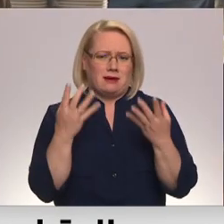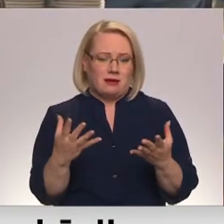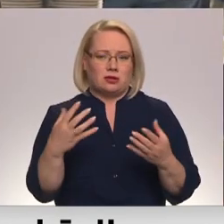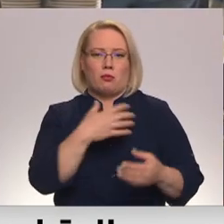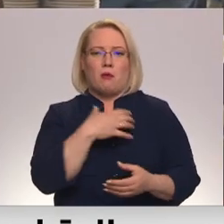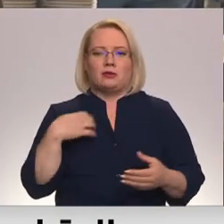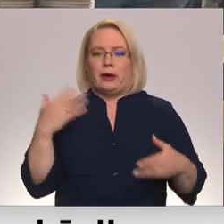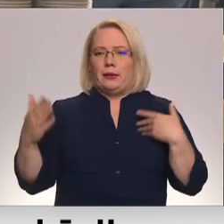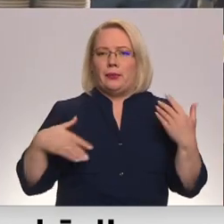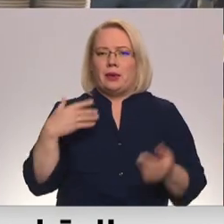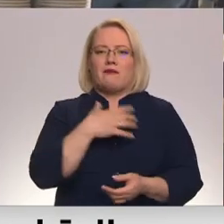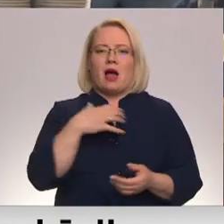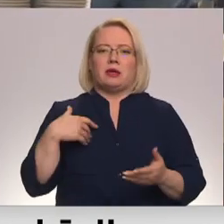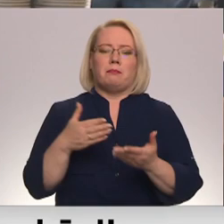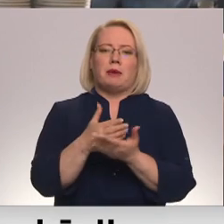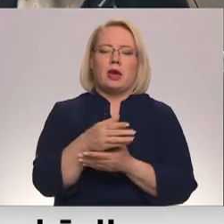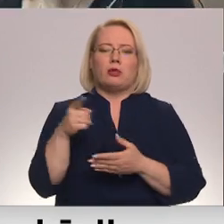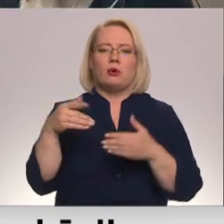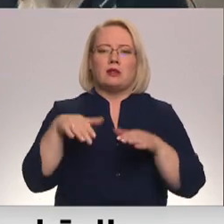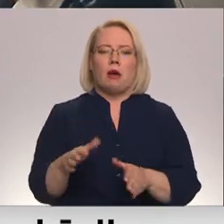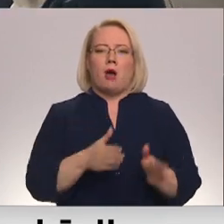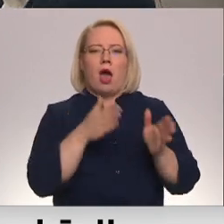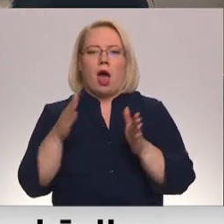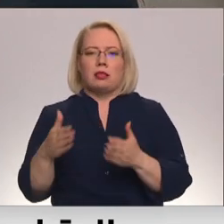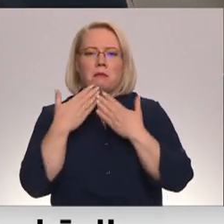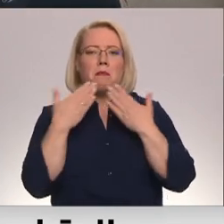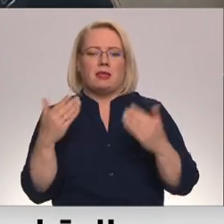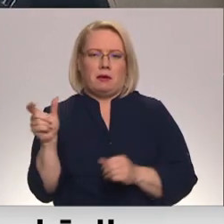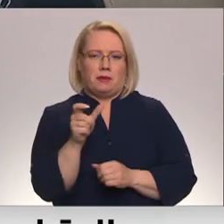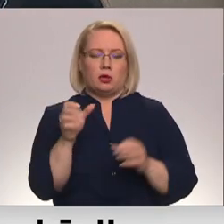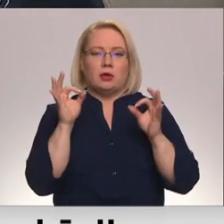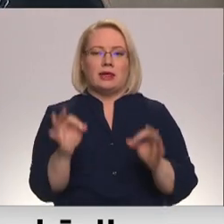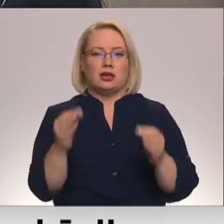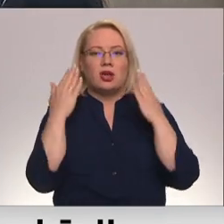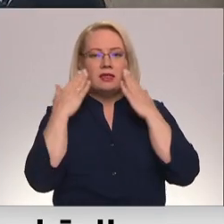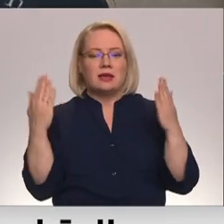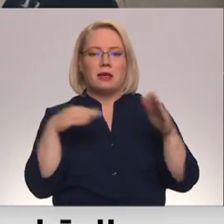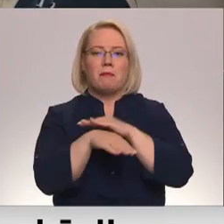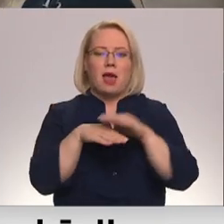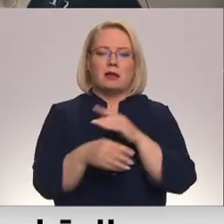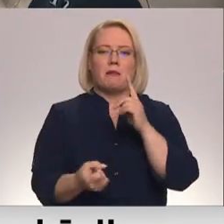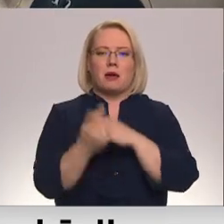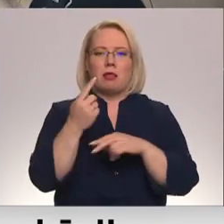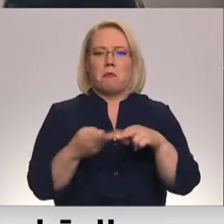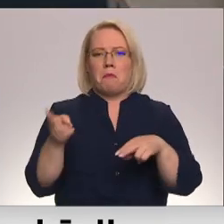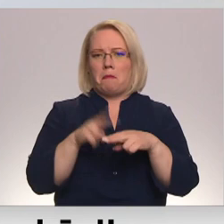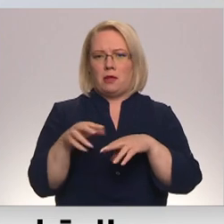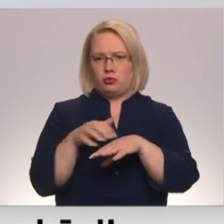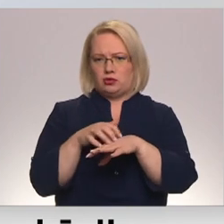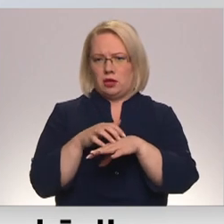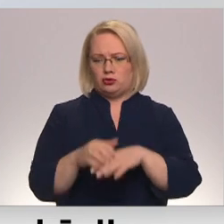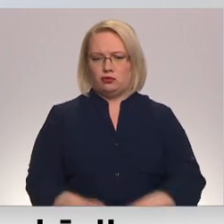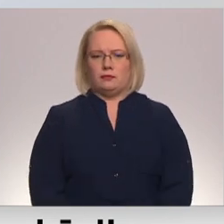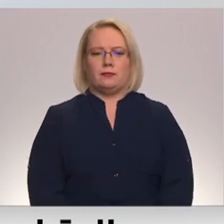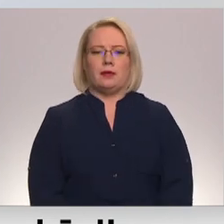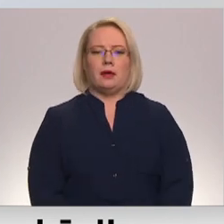satrauc valdības pieeja šos lēmumus atlikt uz pēdējo brīdi, jo tieši neziņa bēgļiem radot papildu stresu.